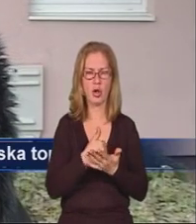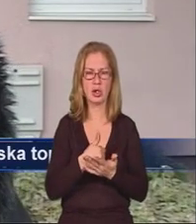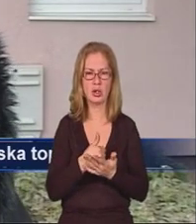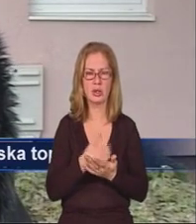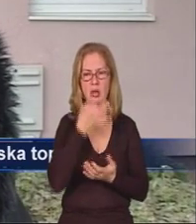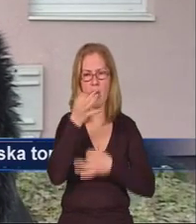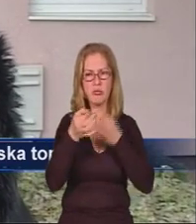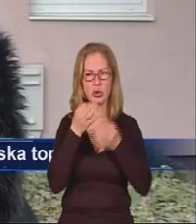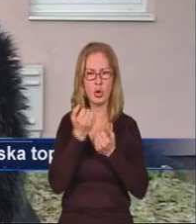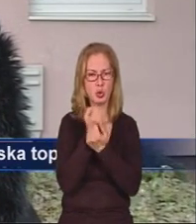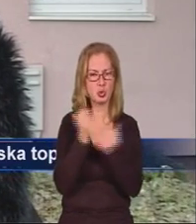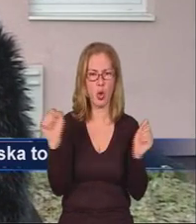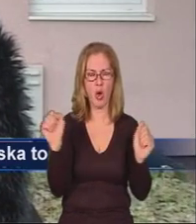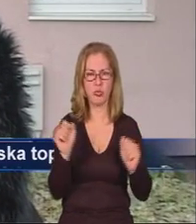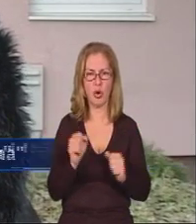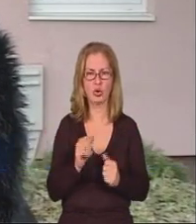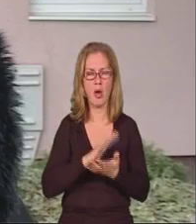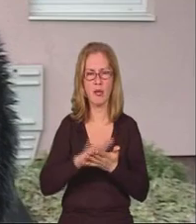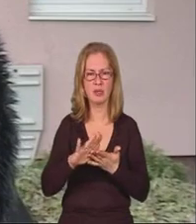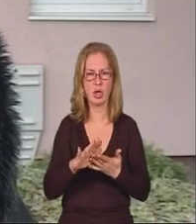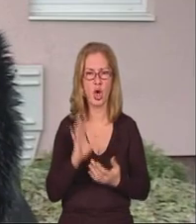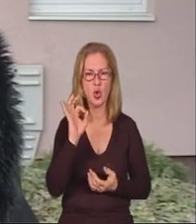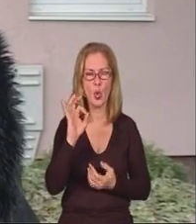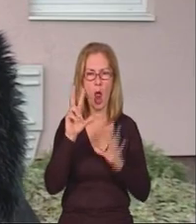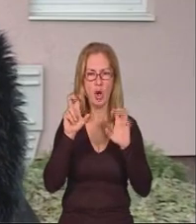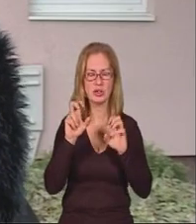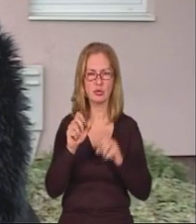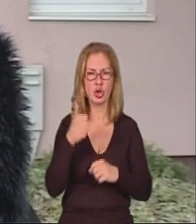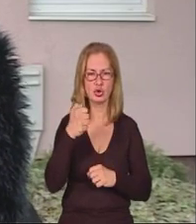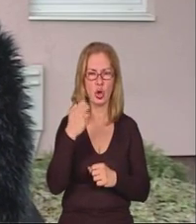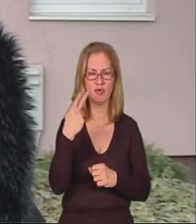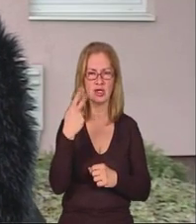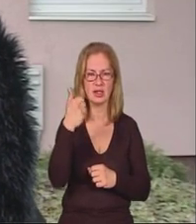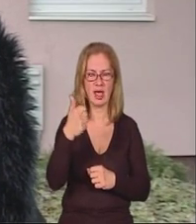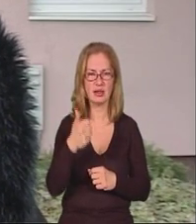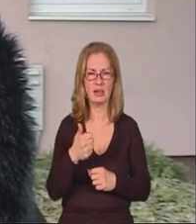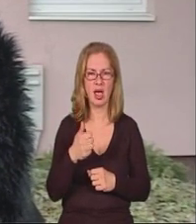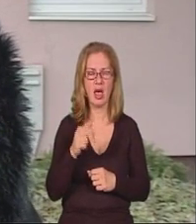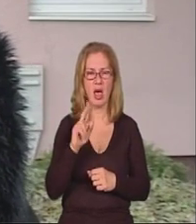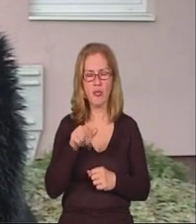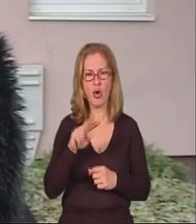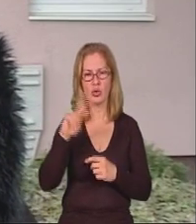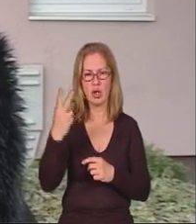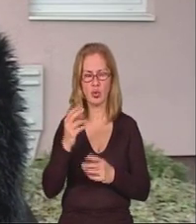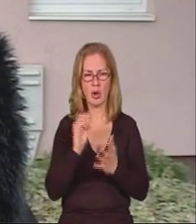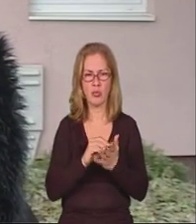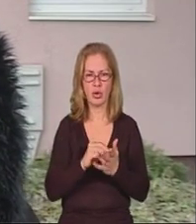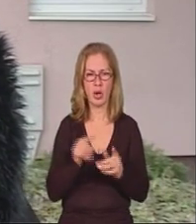radom preduzeća ili pak bilo kakve sugestije da nam se obrate besplatnim pozivom na 0800 100 021. Mogu nas zvati